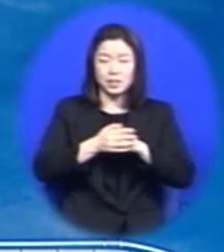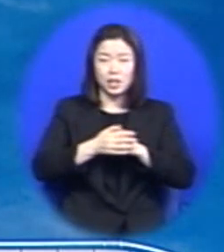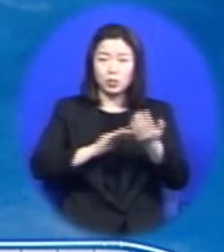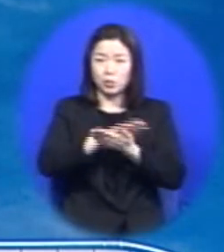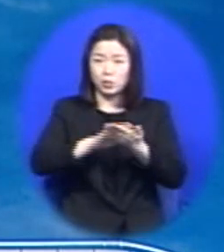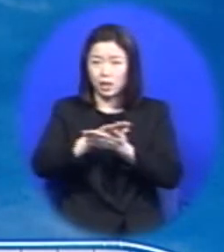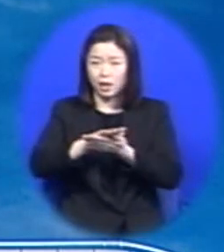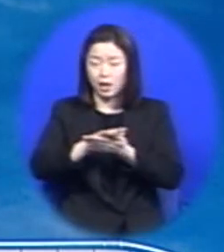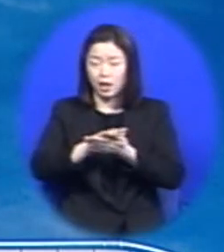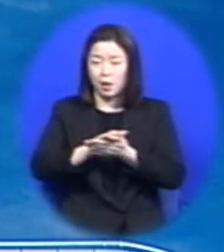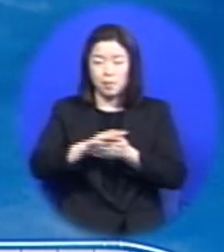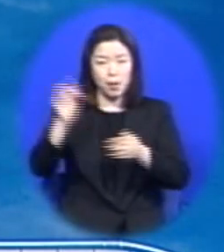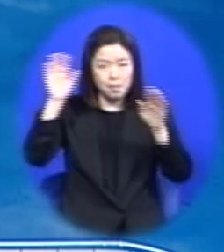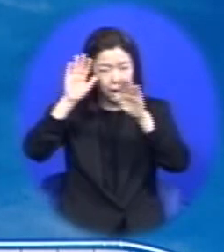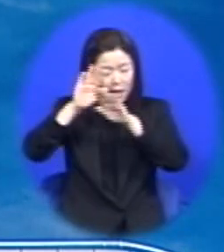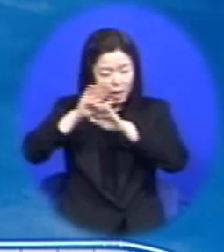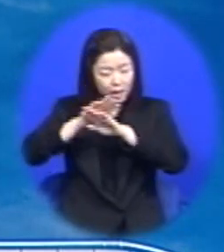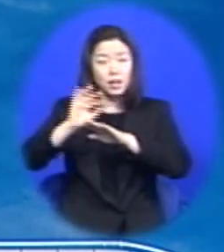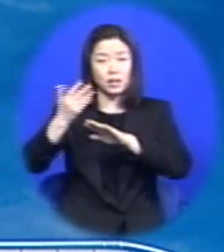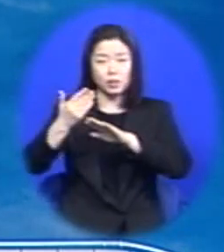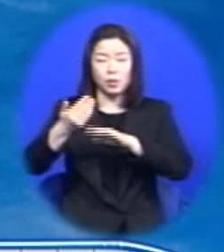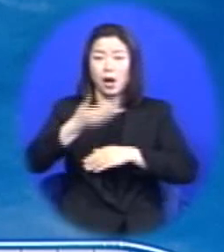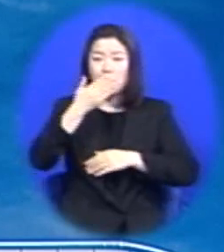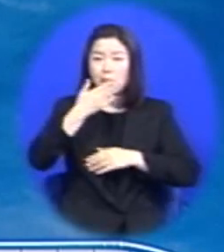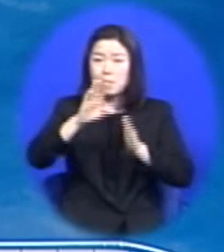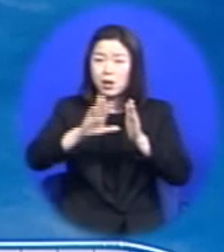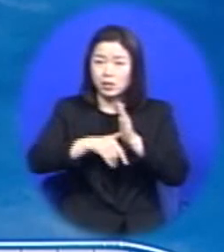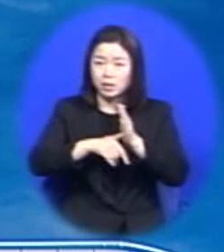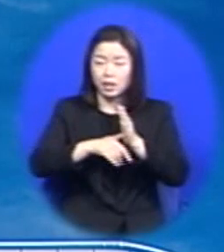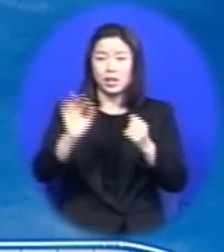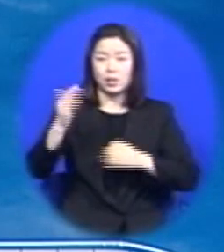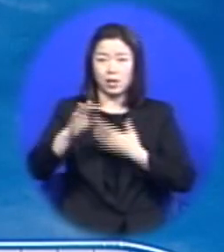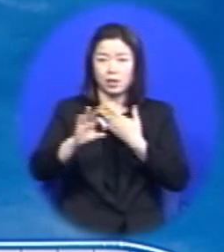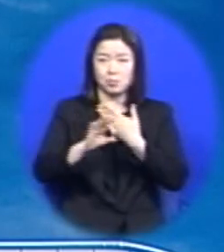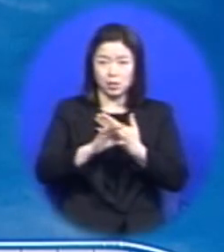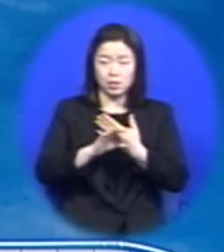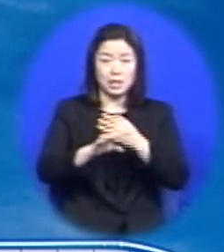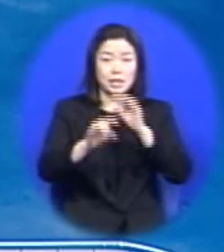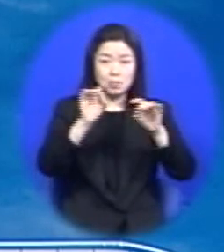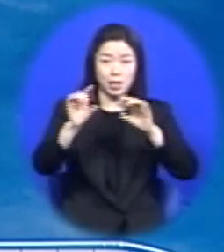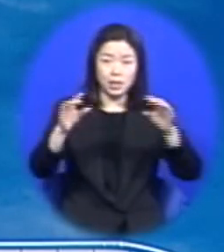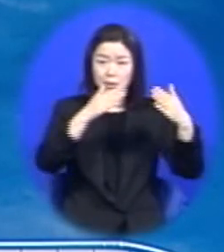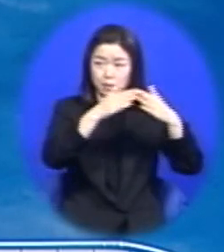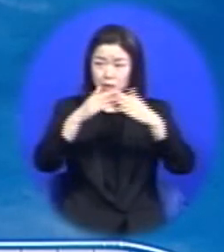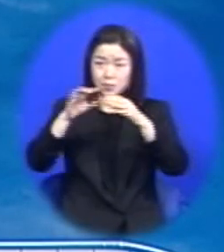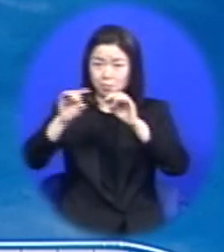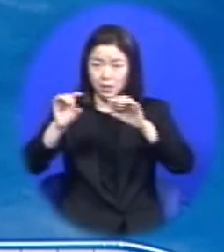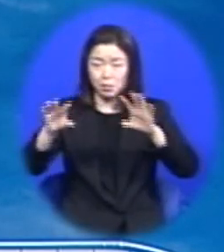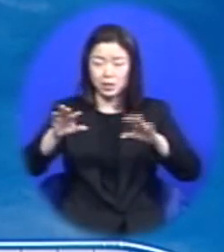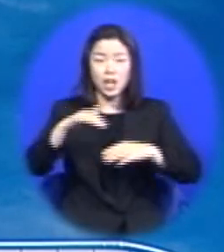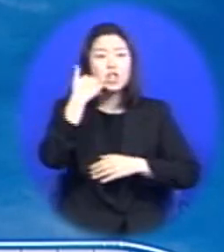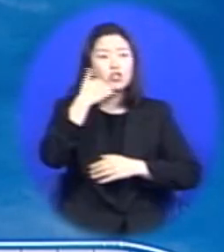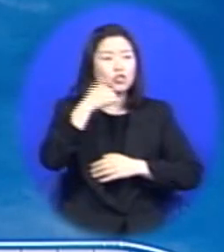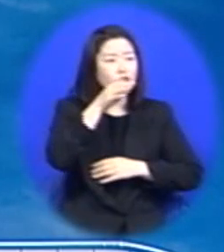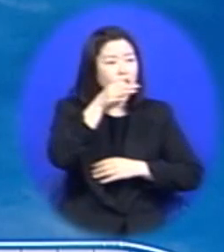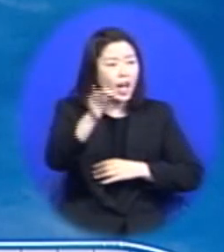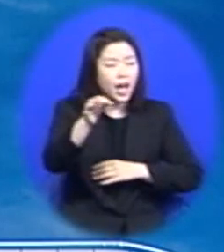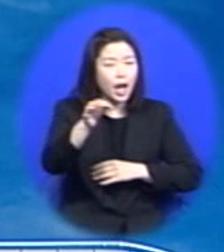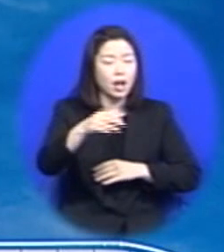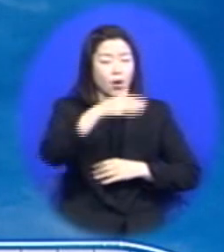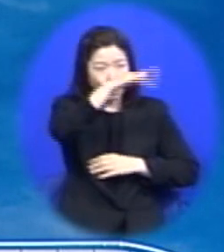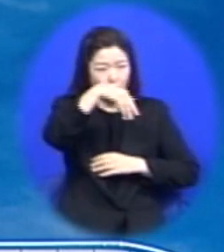어둑어둑해지고 밥 먹을 때가 되면 그럼 집집마다 엄마가 부릅니다. 큰 소리로 아무개야 들어와서 밥